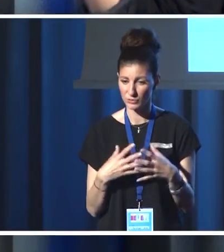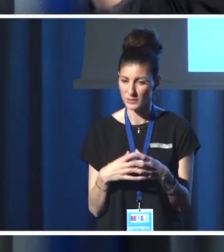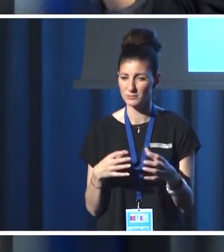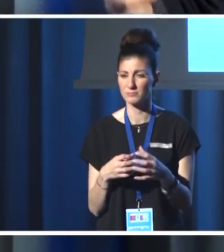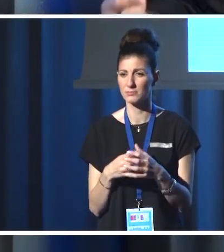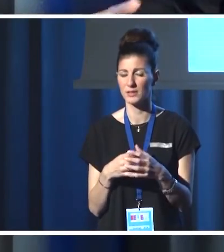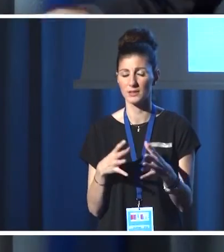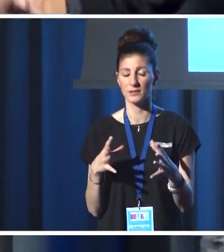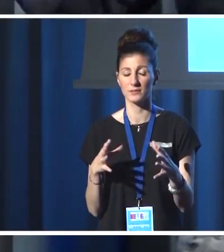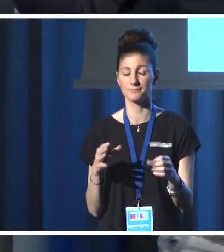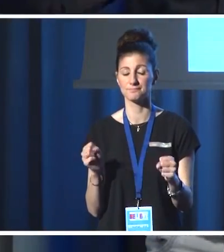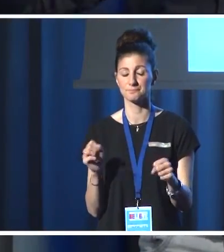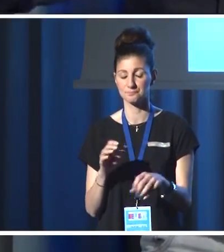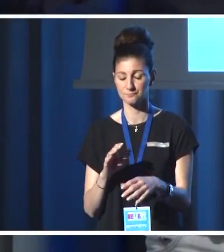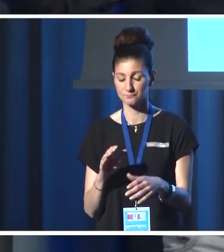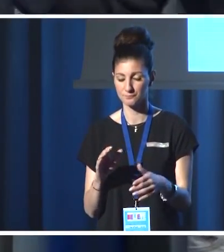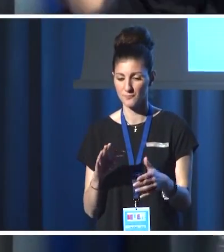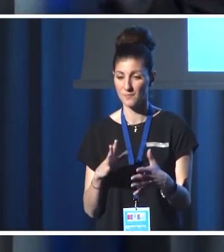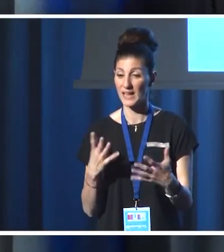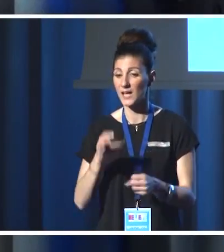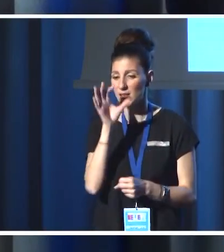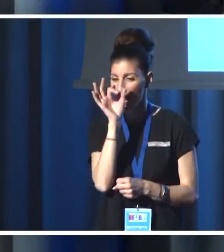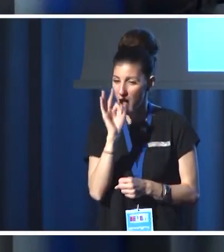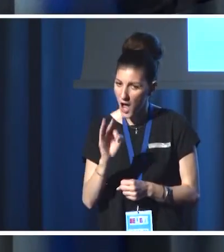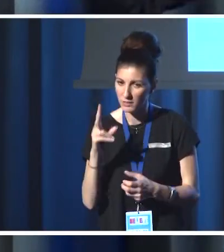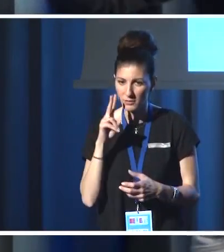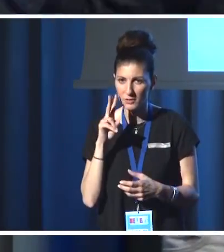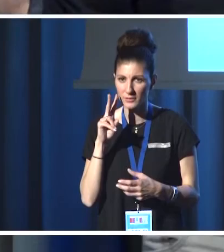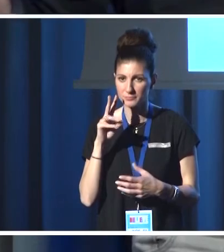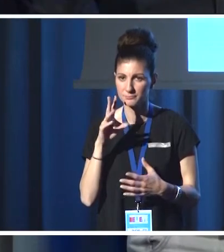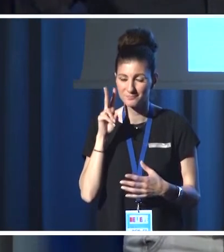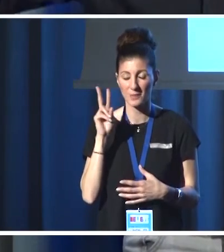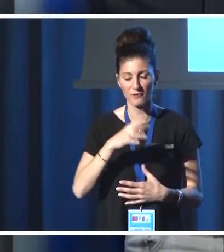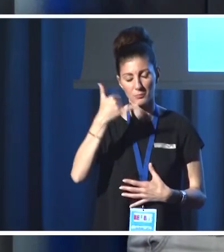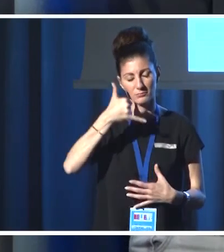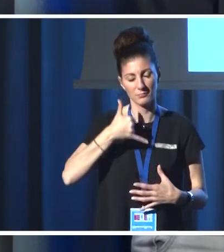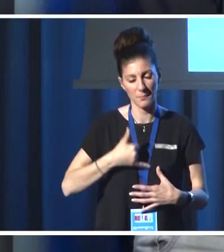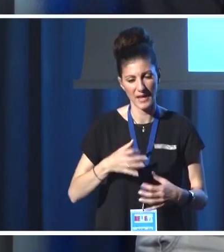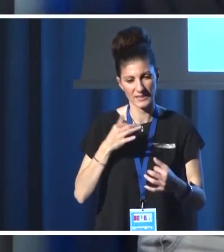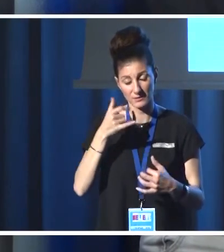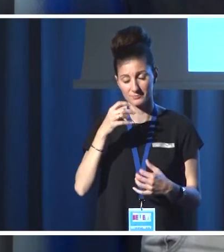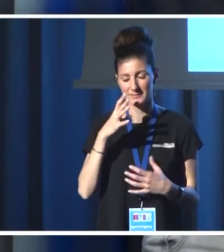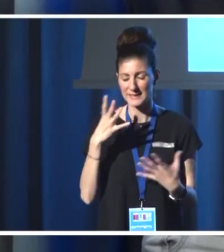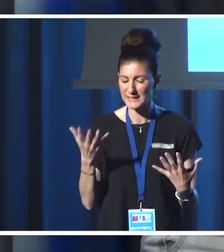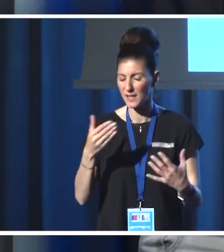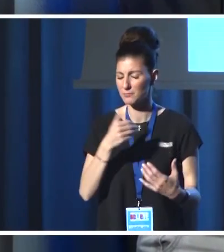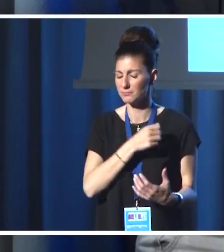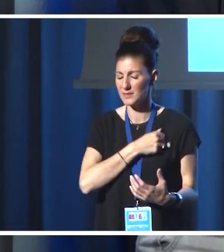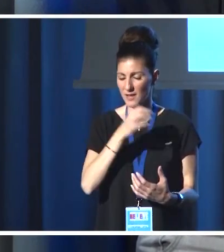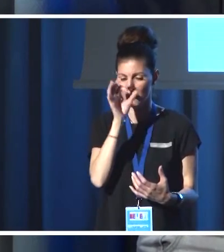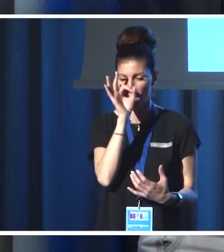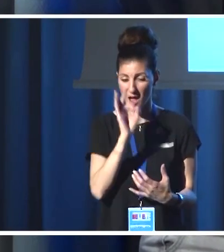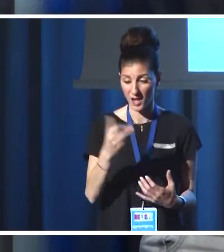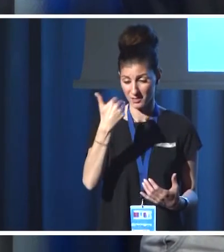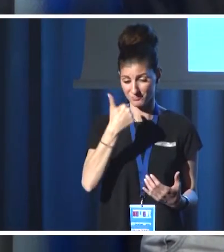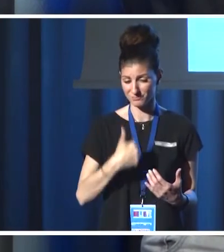εαυτό μας και ειλικρινείς όταν δίνουμε εξήγηση για κάτι το οποίο θεωρούμε ότι μας συνέβει θα πρέπει αυτοί οι κύκλοι να είναι μέσα ο ένας